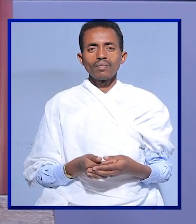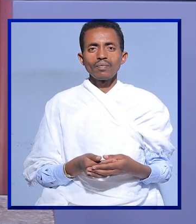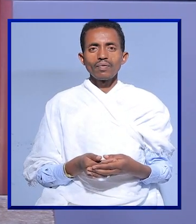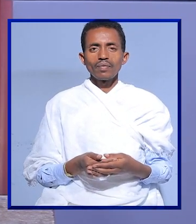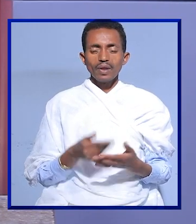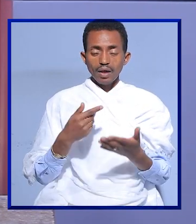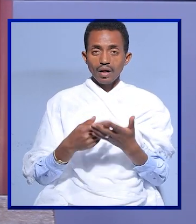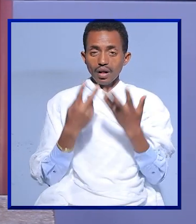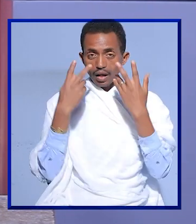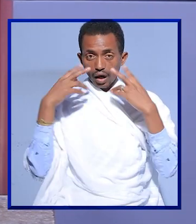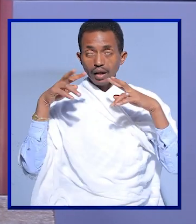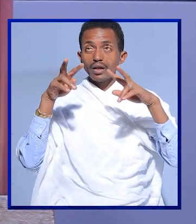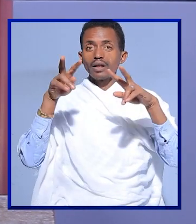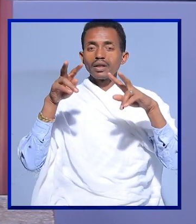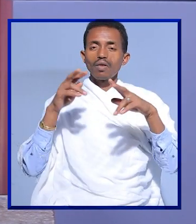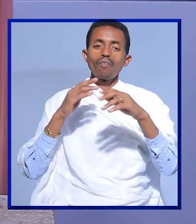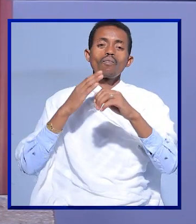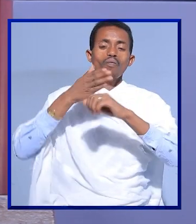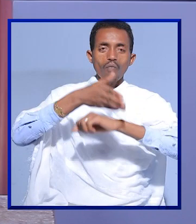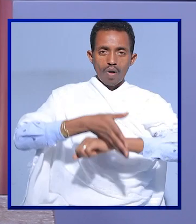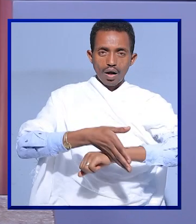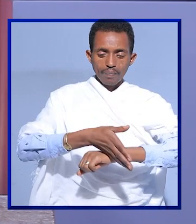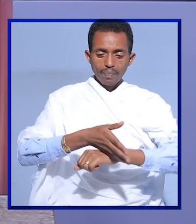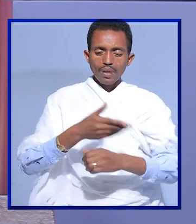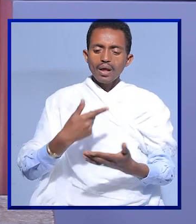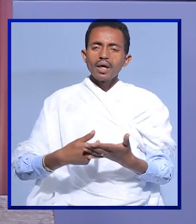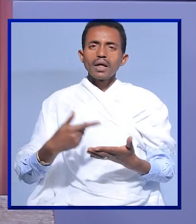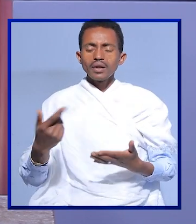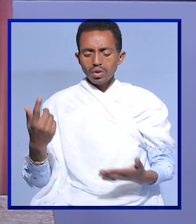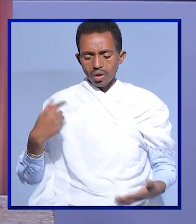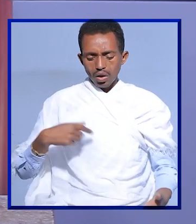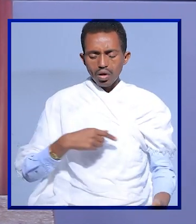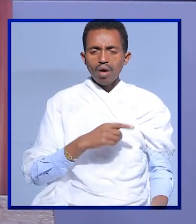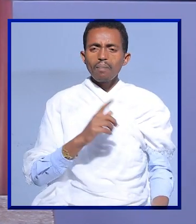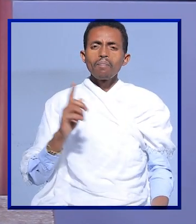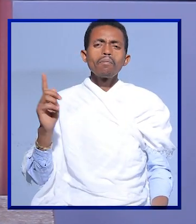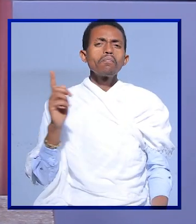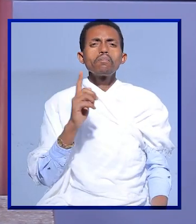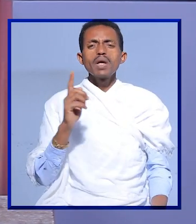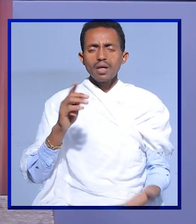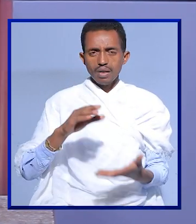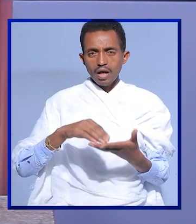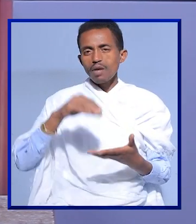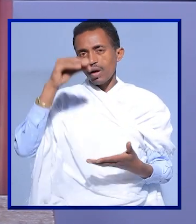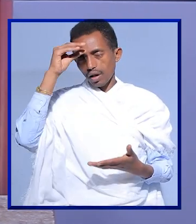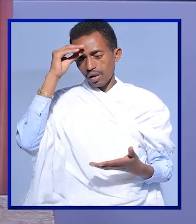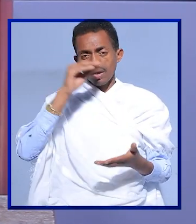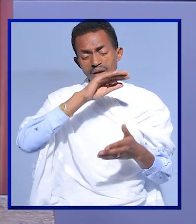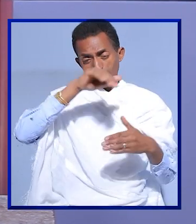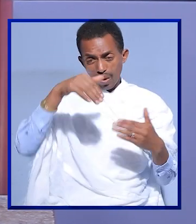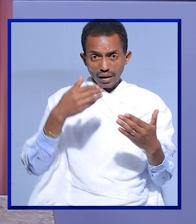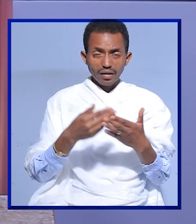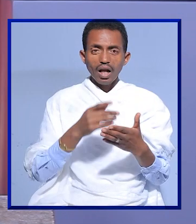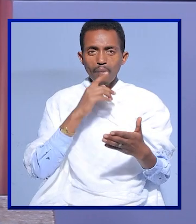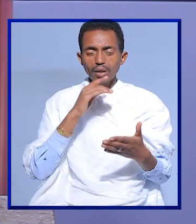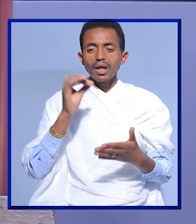የሚለውን ካየን በኋላ ከዚህ ምን እንማራለን ብለን በአጠቃላይ ከልደት